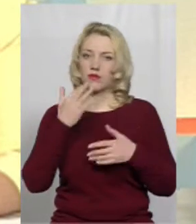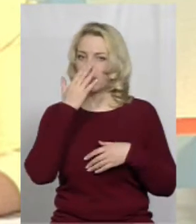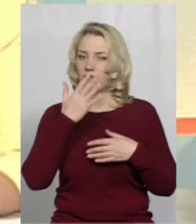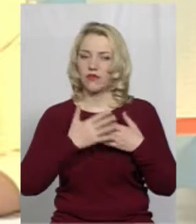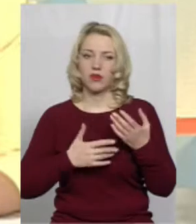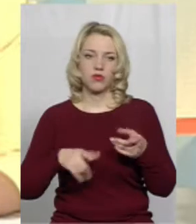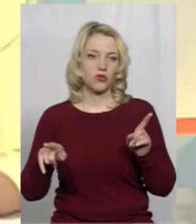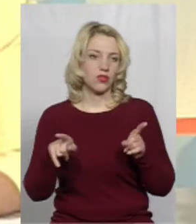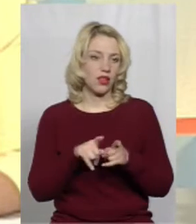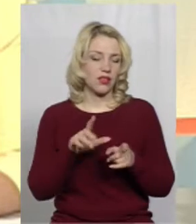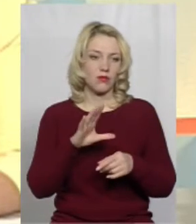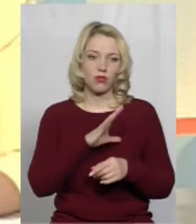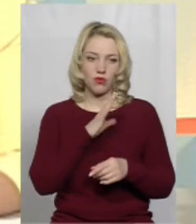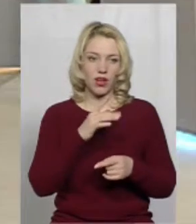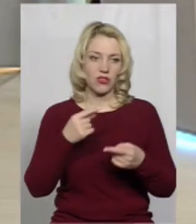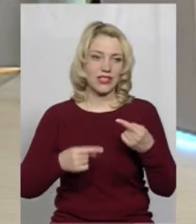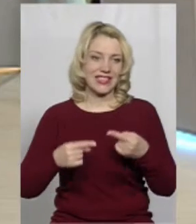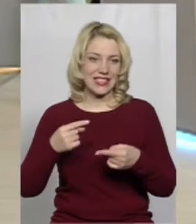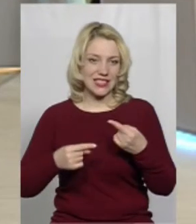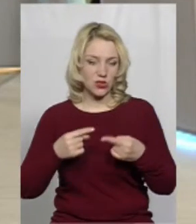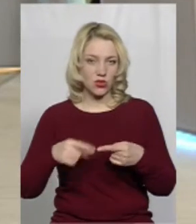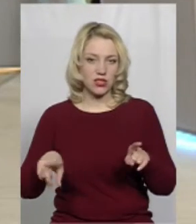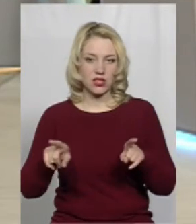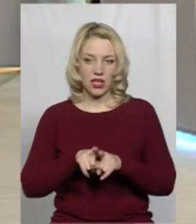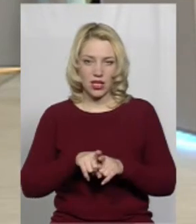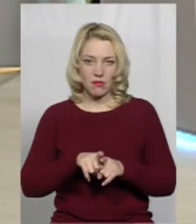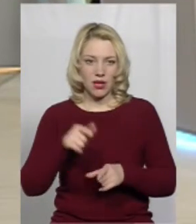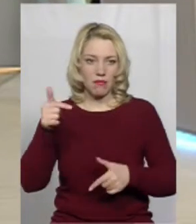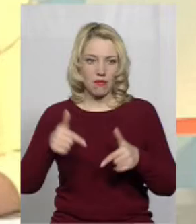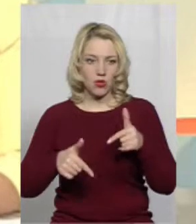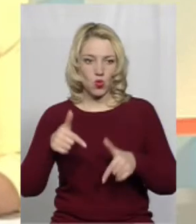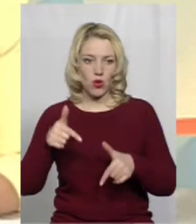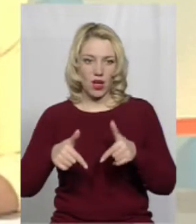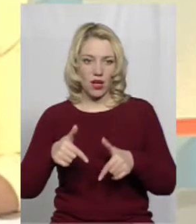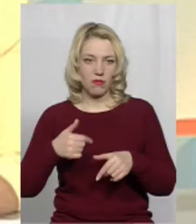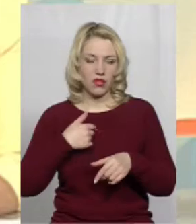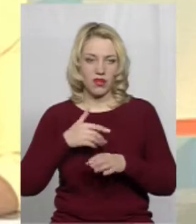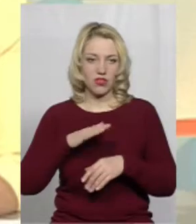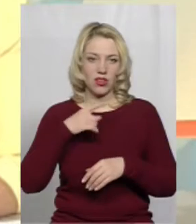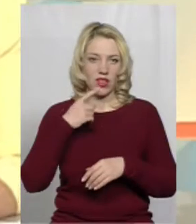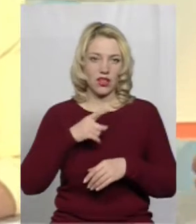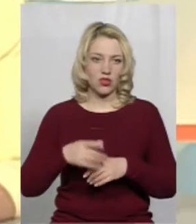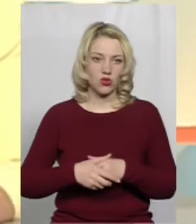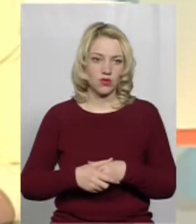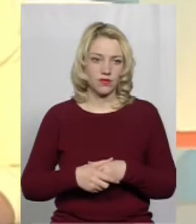Вибачте, ну такі бувають дискусії з такими матюками, я вже не кажу,